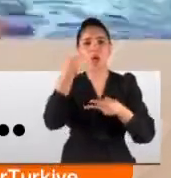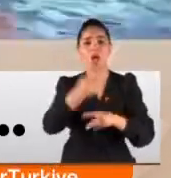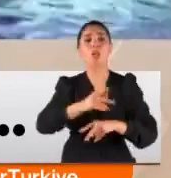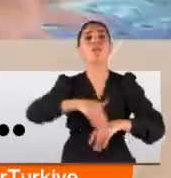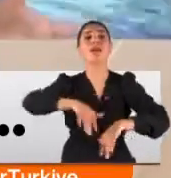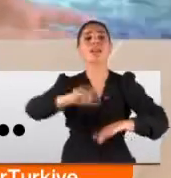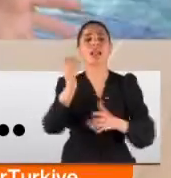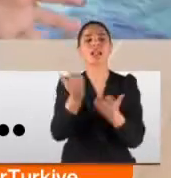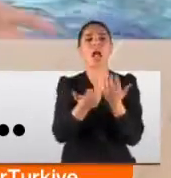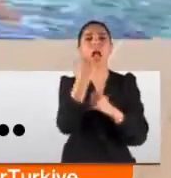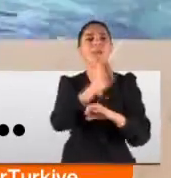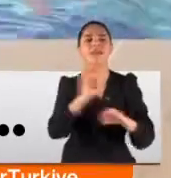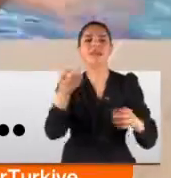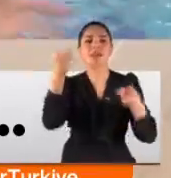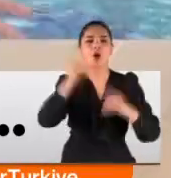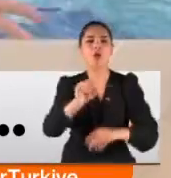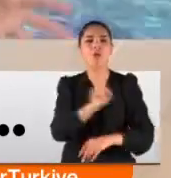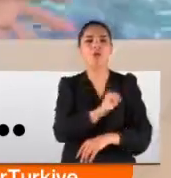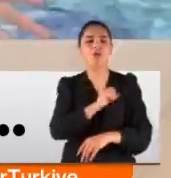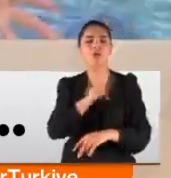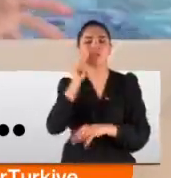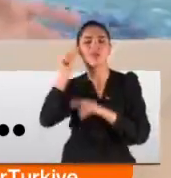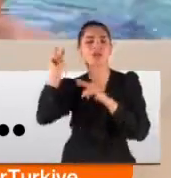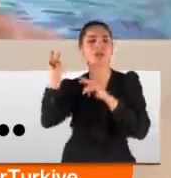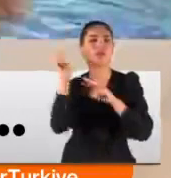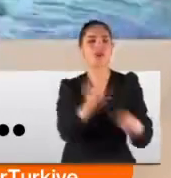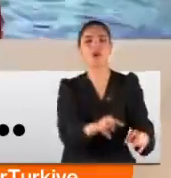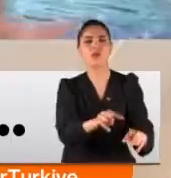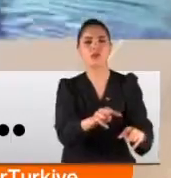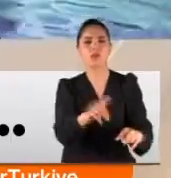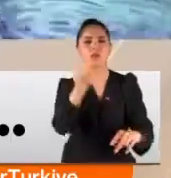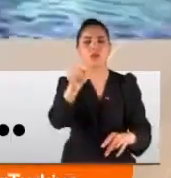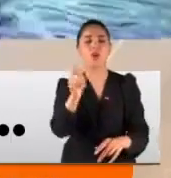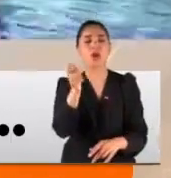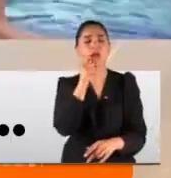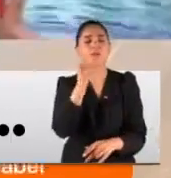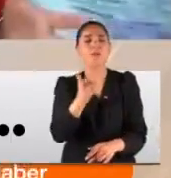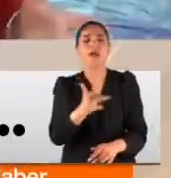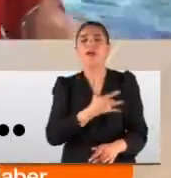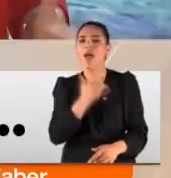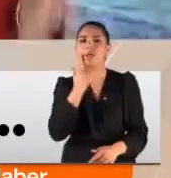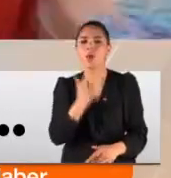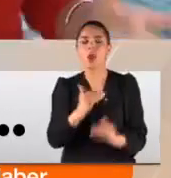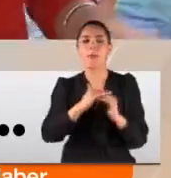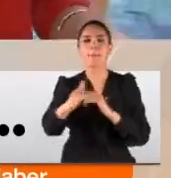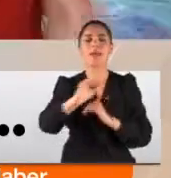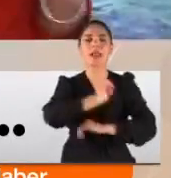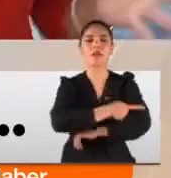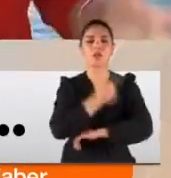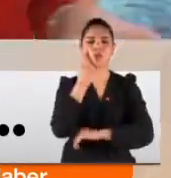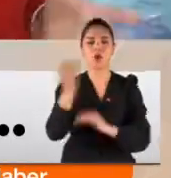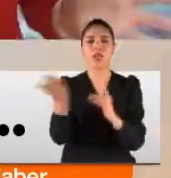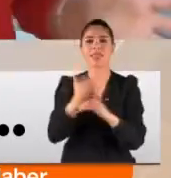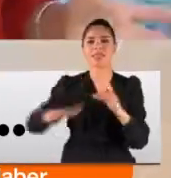değil, abdestsiz ölmekten korktuklarını gösterdiler herkese ve bu iman gücüyle, milli iradeyle darbecileri